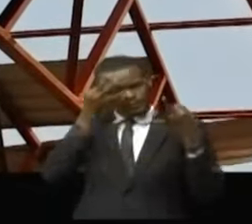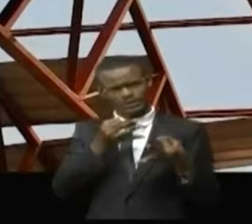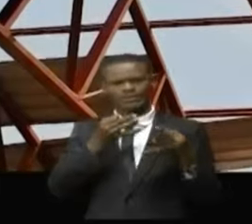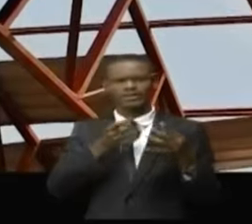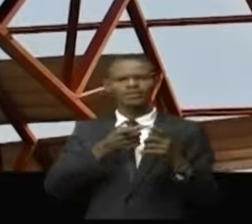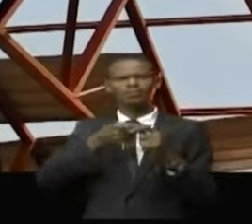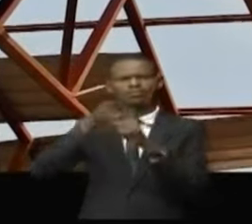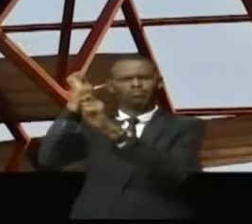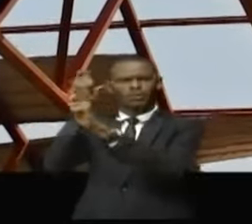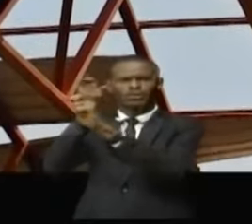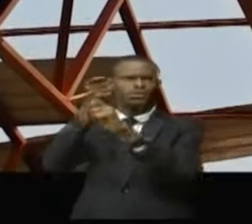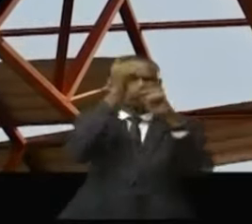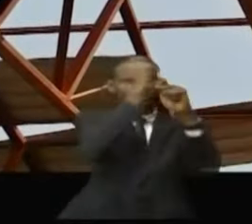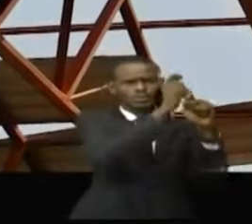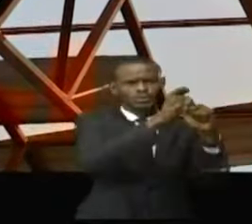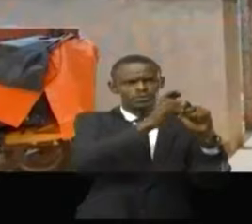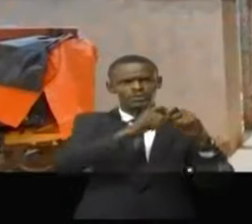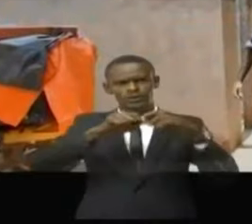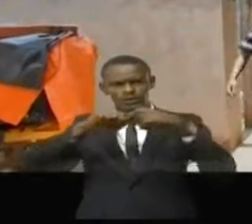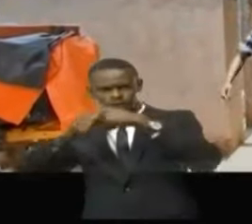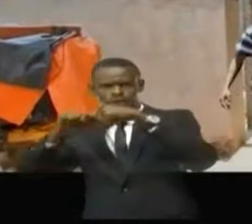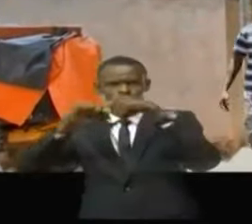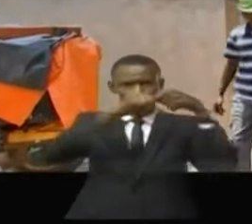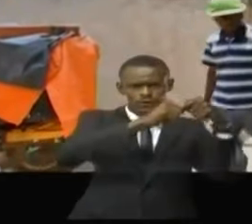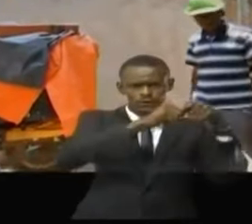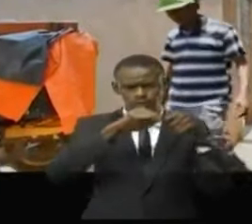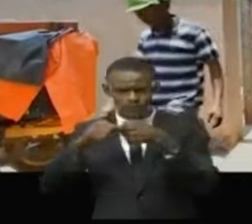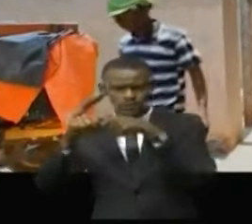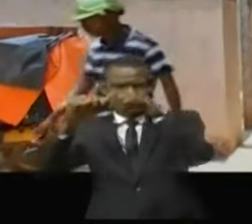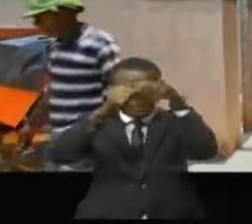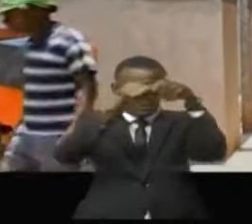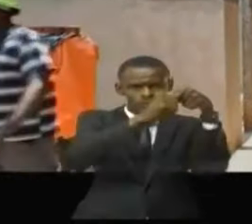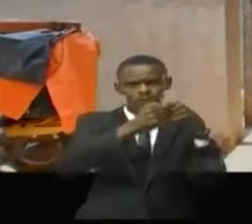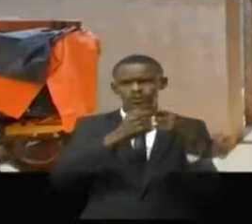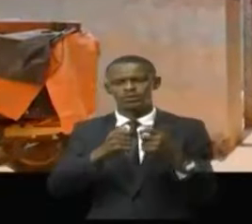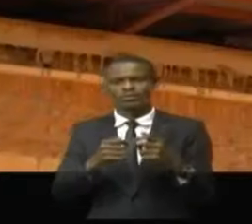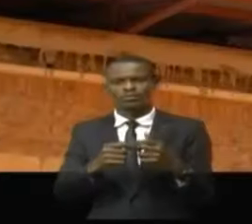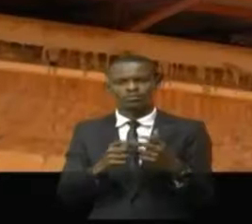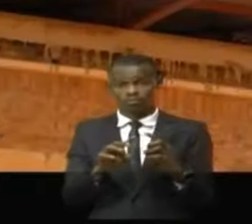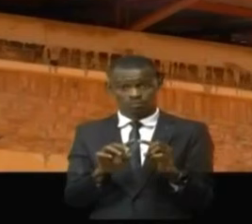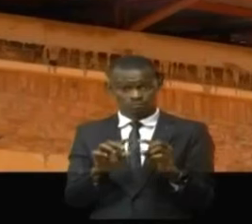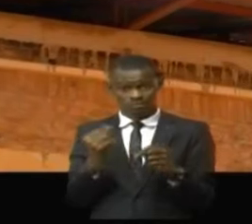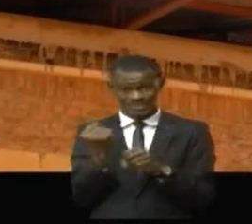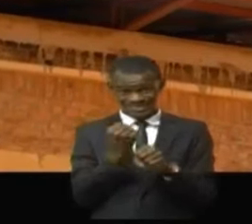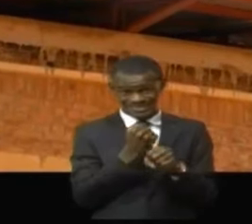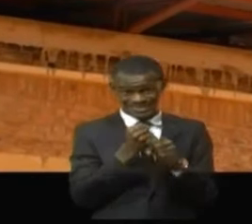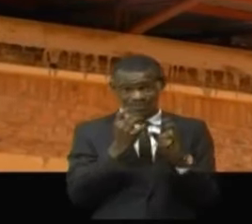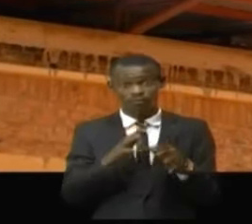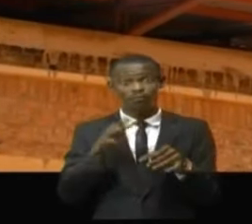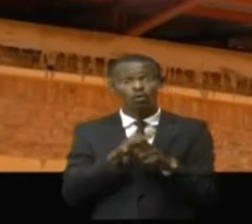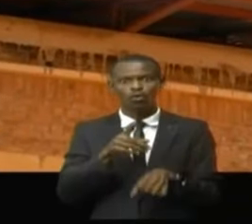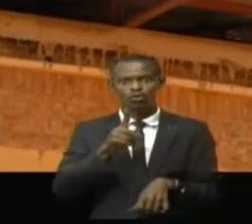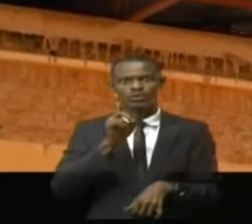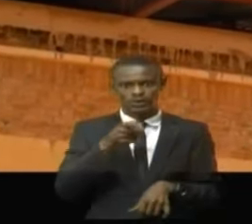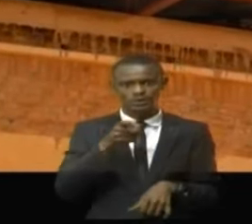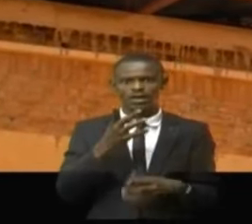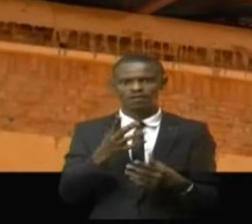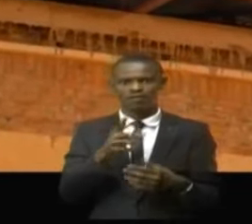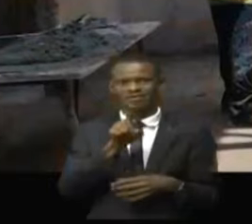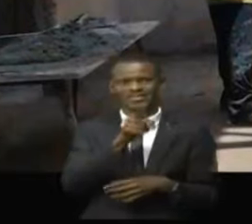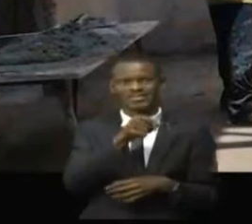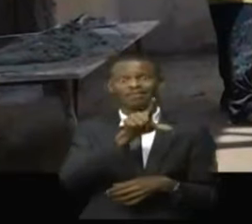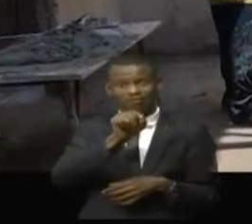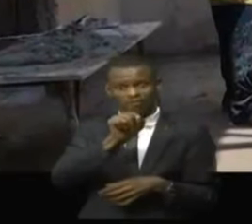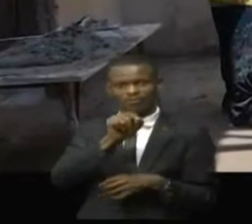terrain, le travaux évolue à pas de géant. Au moins 120 ouvriers de l'entreprise Buco s'emploient jour et nuit pour doter